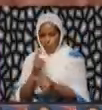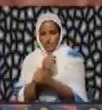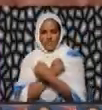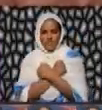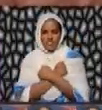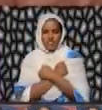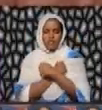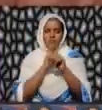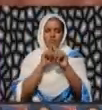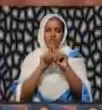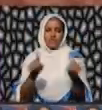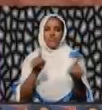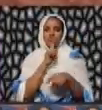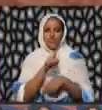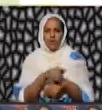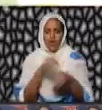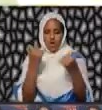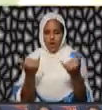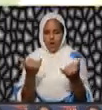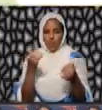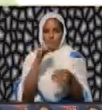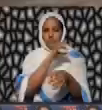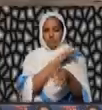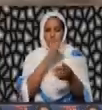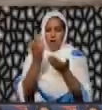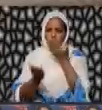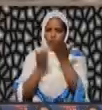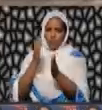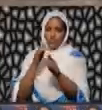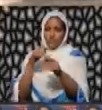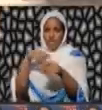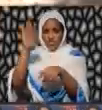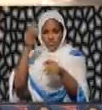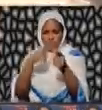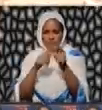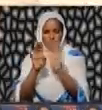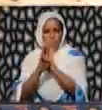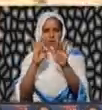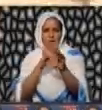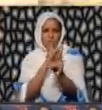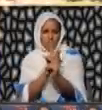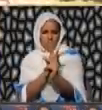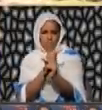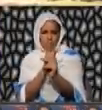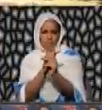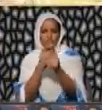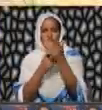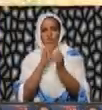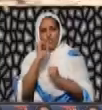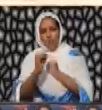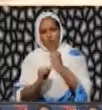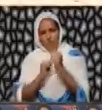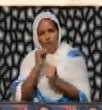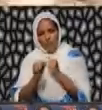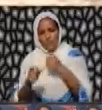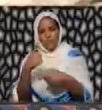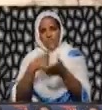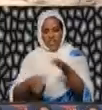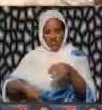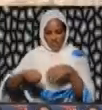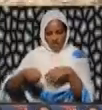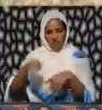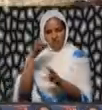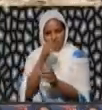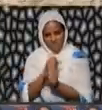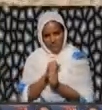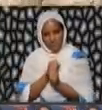አክብሮትና ፍቅር ለየት ያለ ነው። አሁን ገጠር አገልግሎት ደርሼ ስመጣ በር ላይ ነው የሚጠብቀኝ። ሩጦ መጥቶ ያው ቦርሳዬን፣